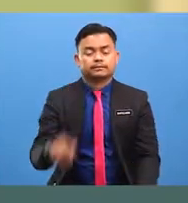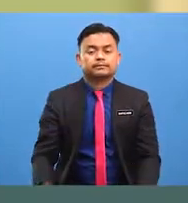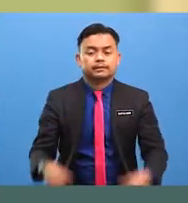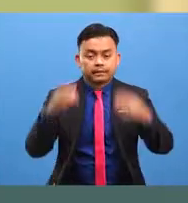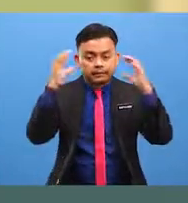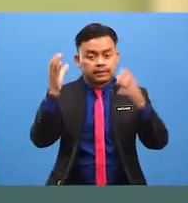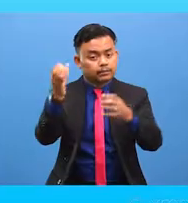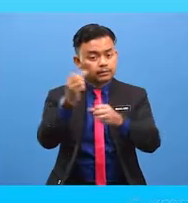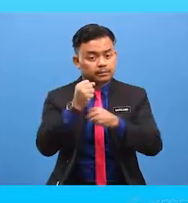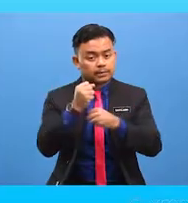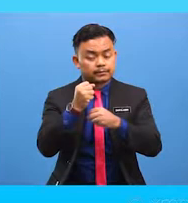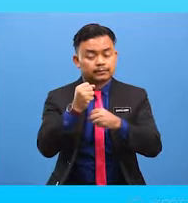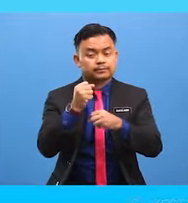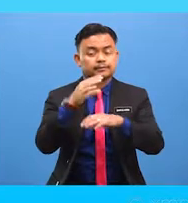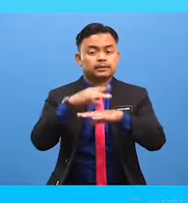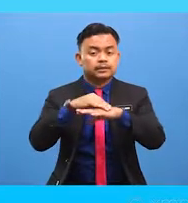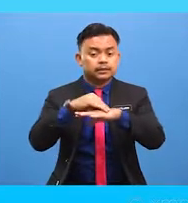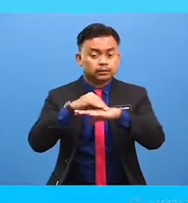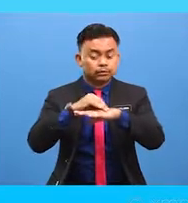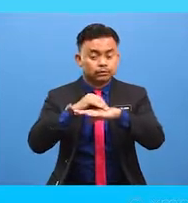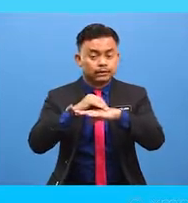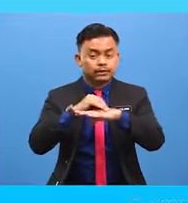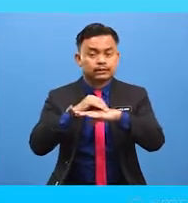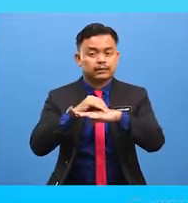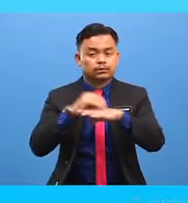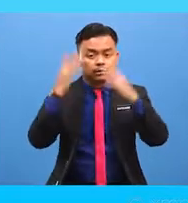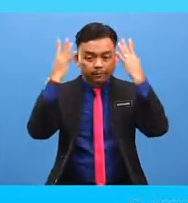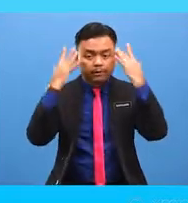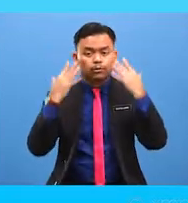cikgu dapati bahawa kulit kamu yang membuang peluh.